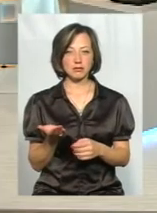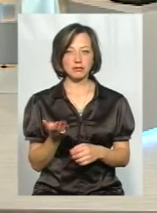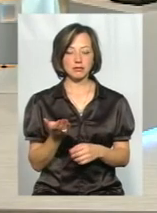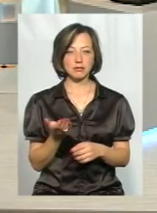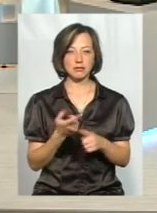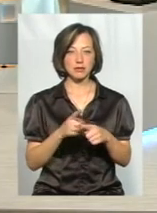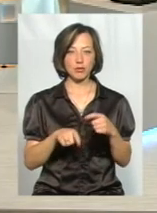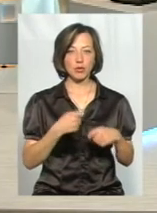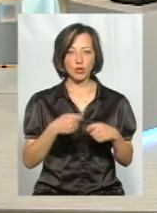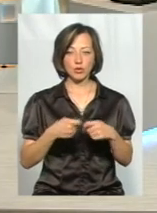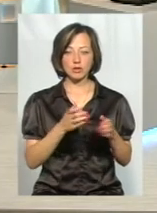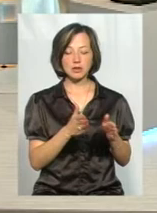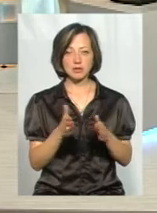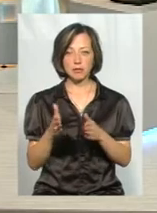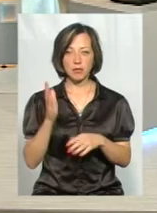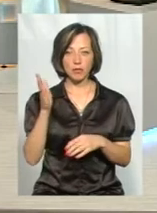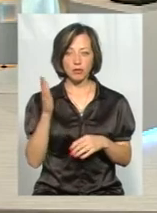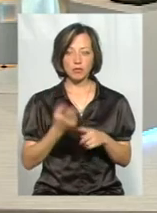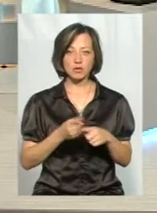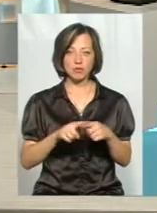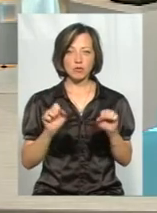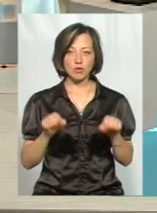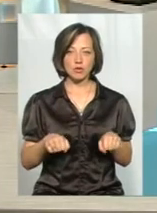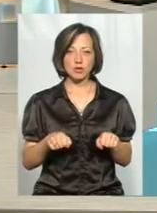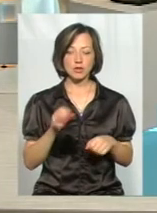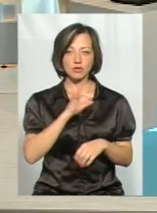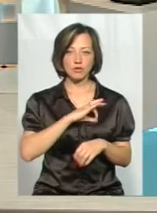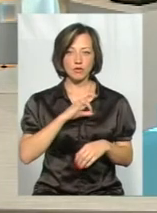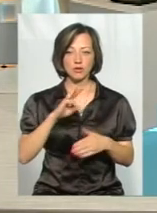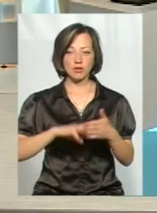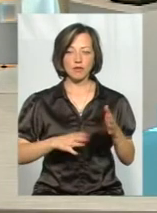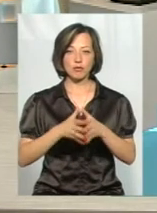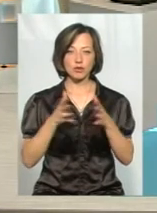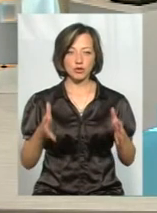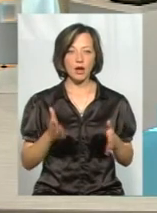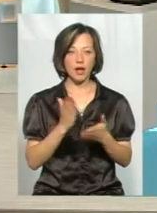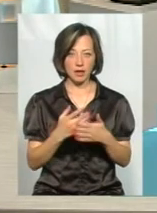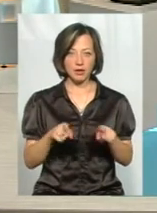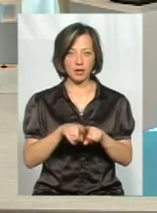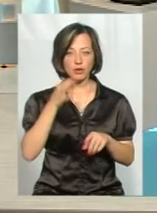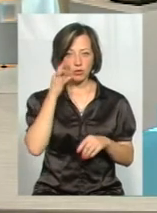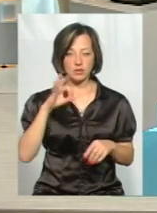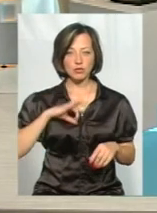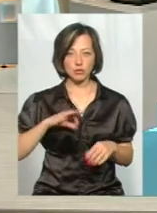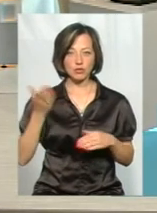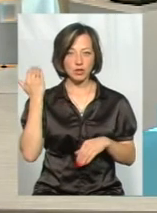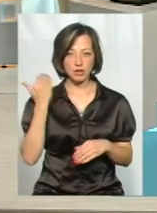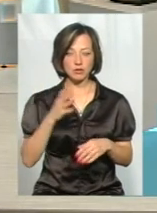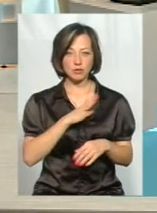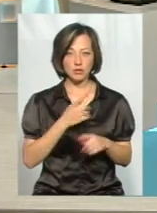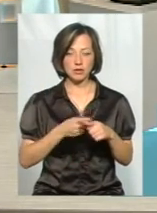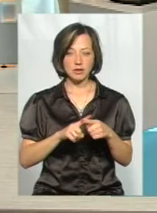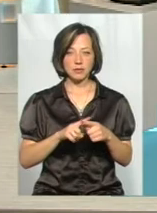вчиняти дані правопорушення в майбутньому, то ми можемо застосувати набагато більше санкцій. Верніше, немає адмінкомісії. А вже є такий досвід? Застосовували вже цю